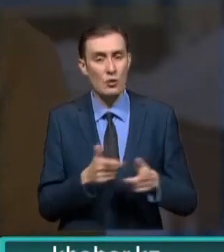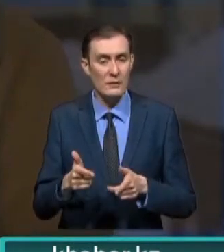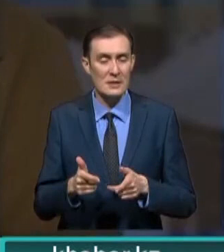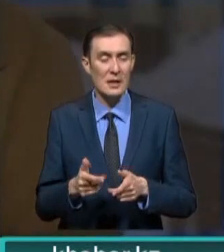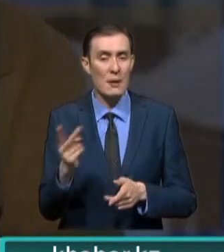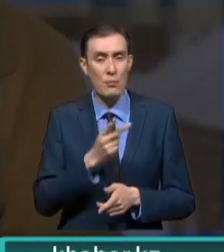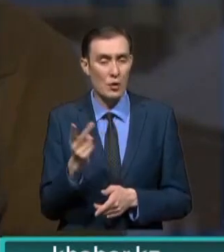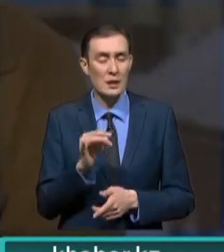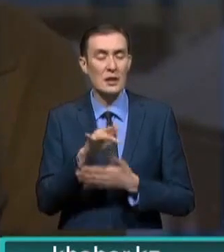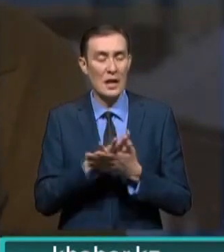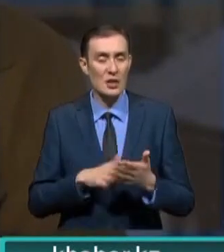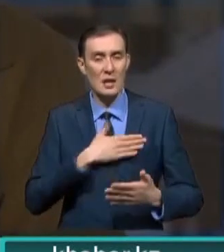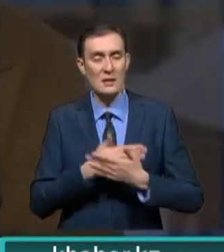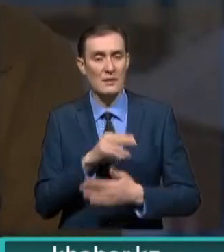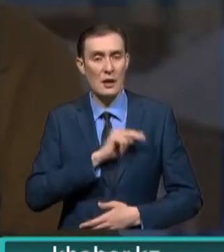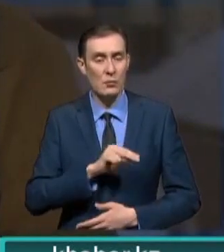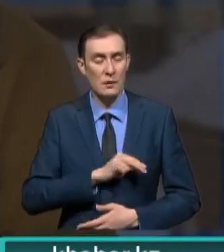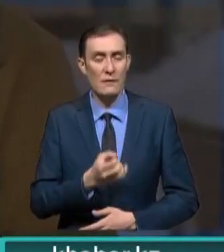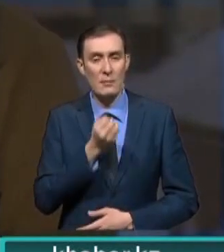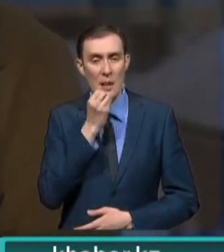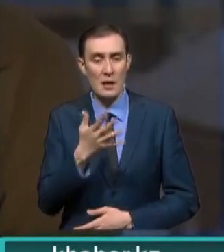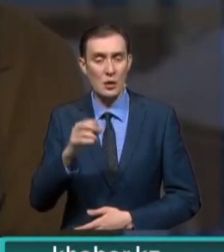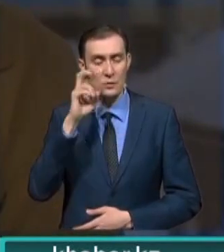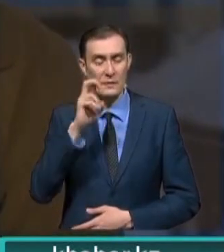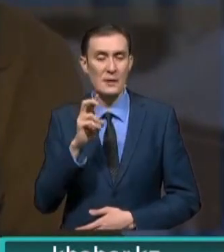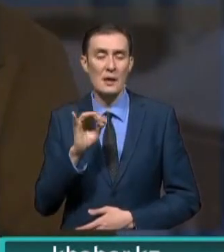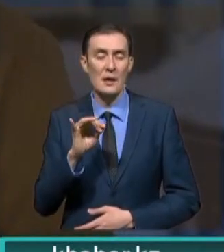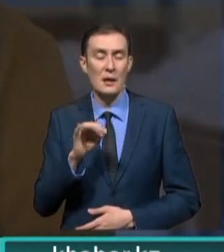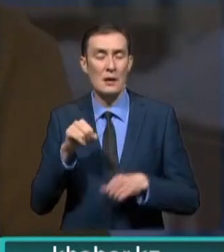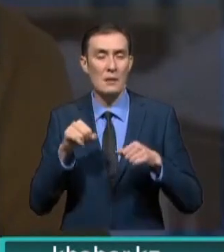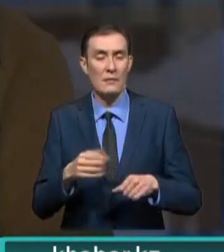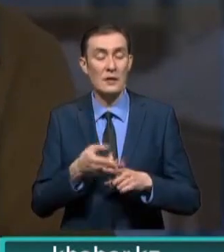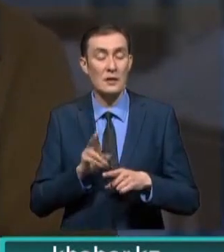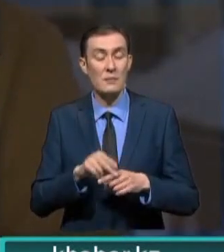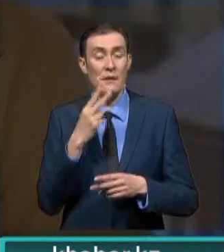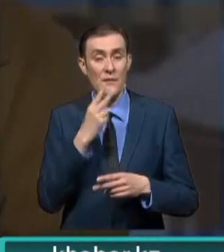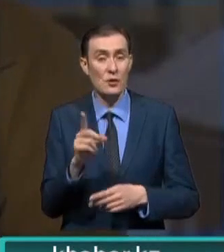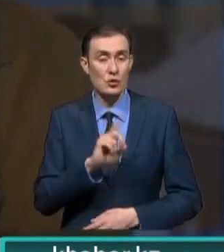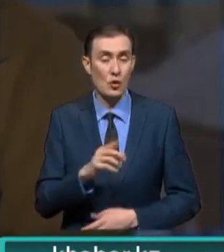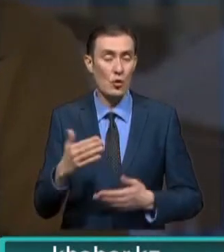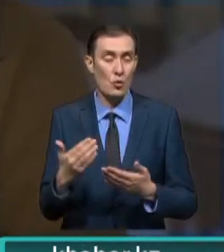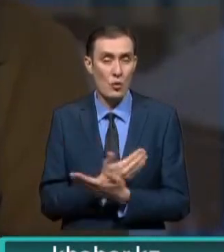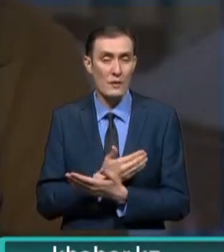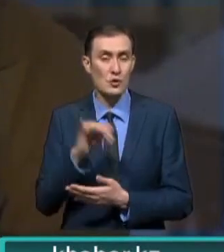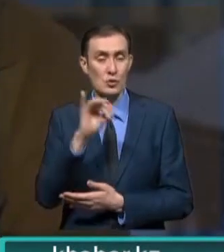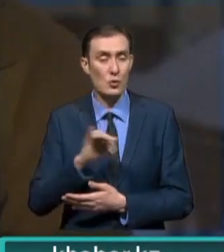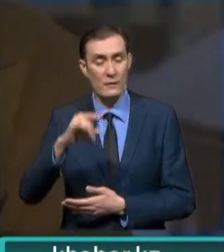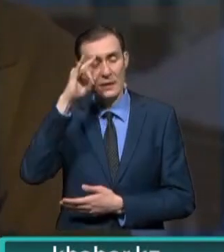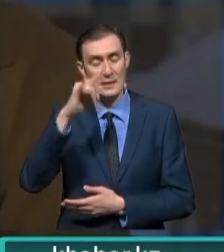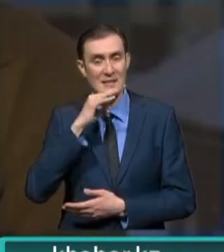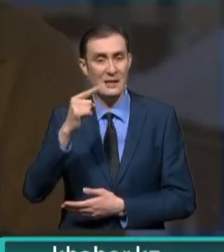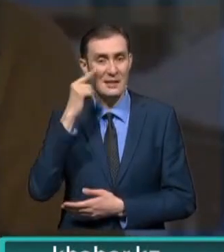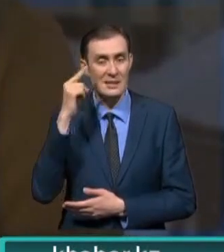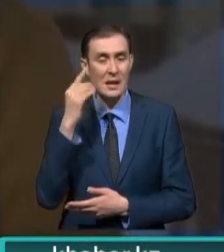обеих сторон и дальше активно работать во благо своих стран и национальных интересов. И уже очевидно, что новая страница в